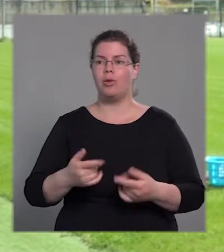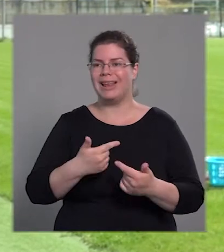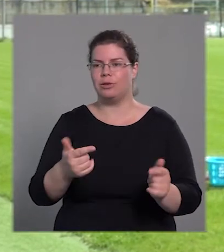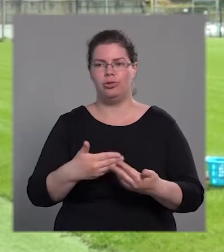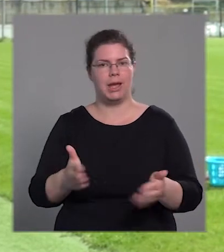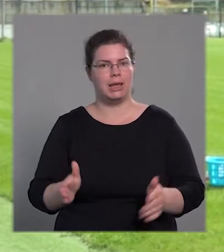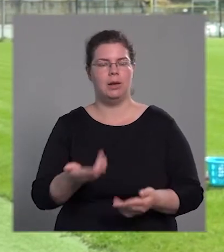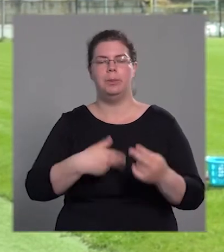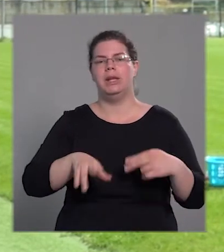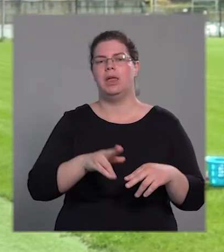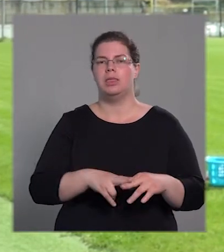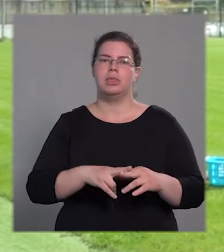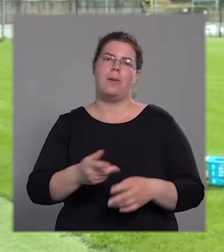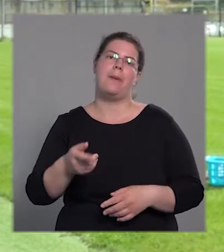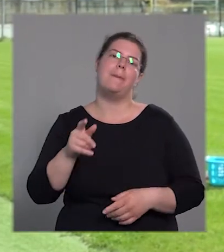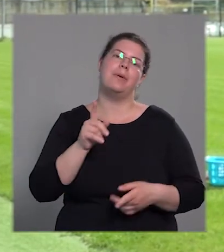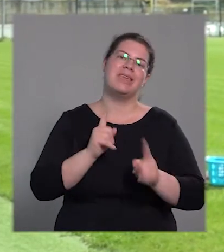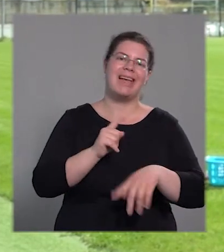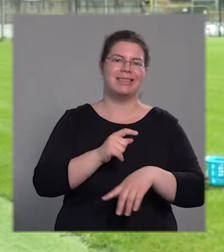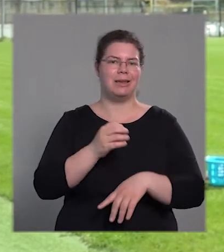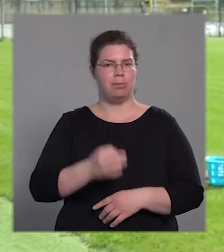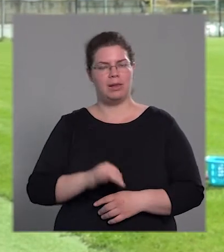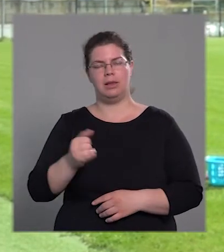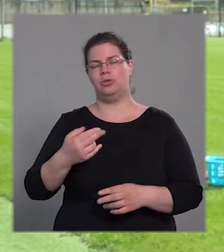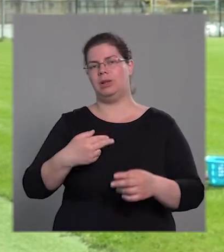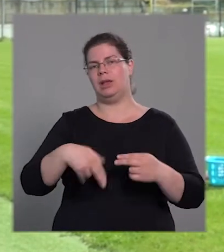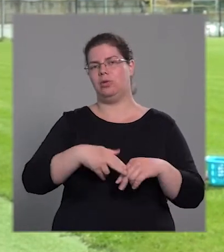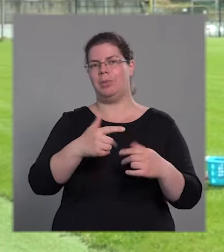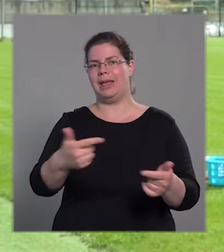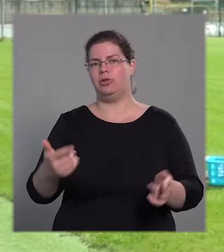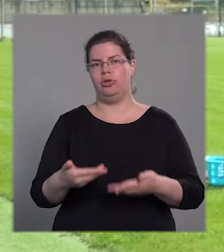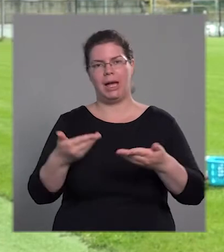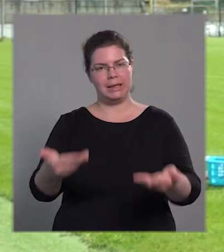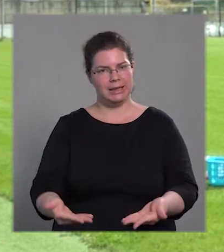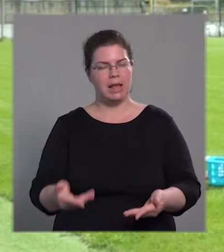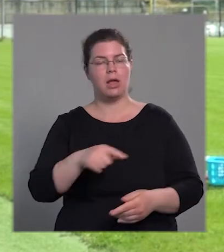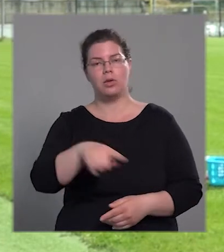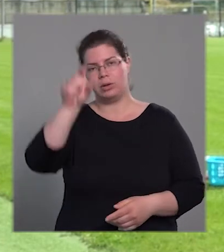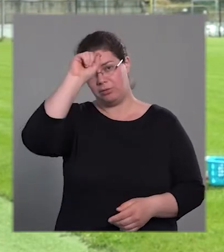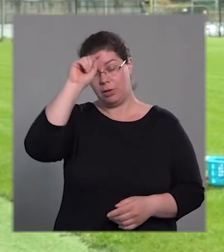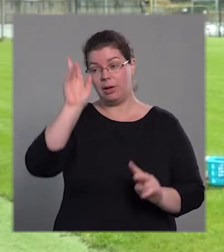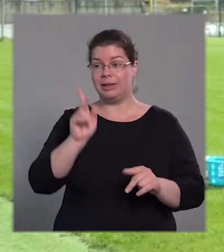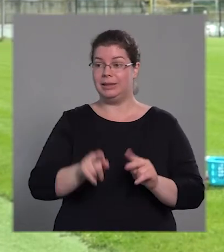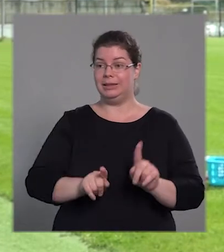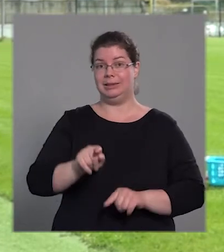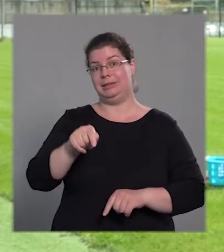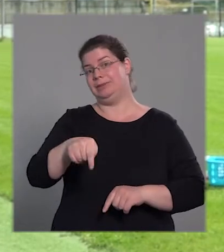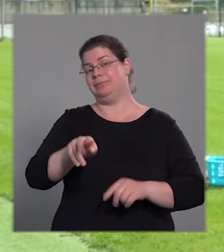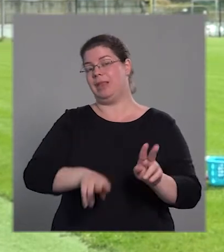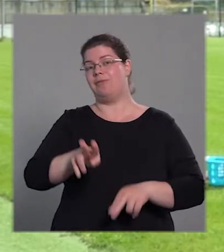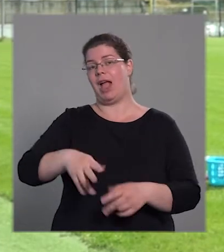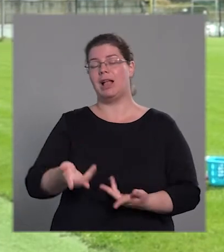minél több játékpercet és minél több lehetőséget kínálni azoknak a fiúknak, akik itt nevelkednek, vagy egy